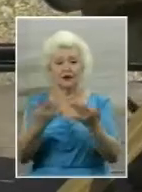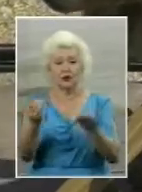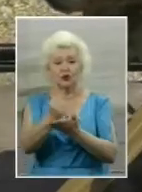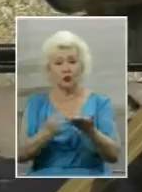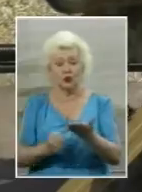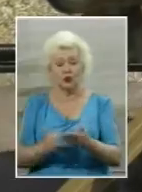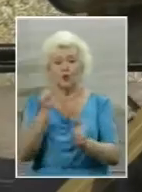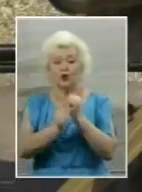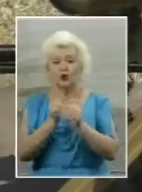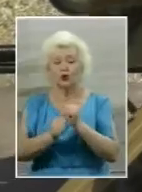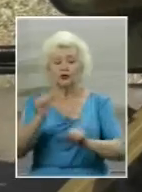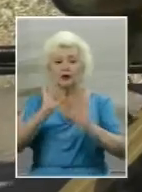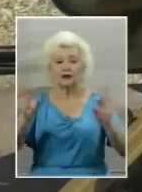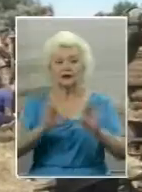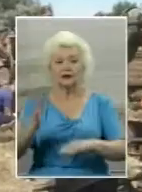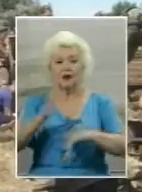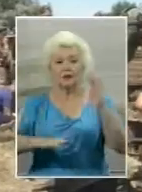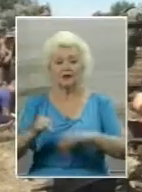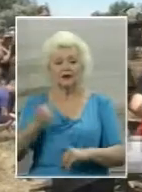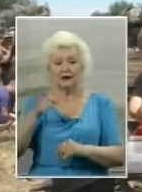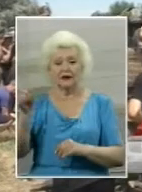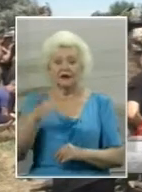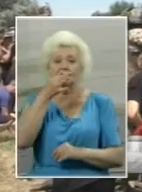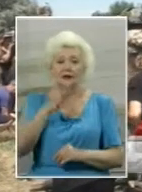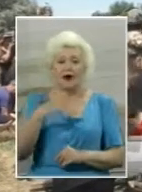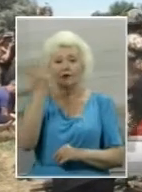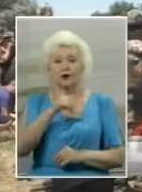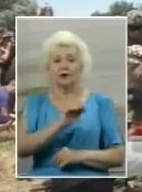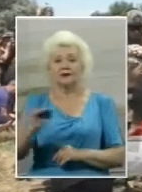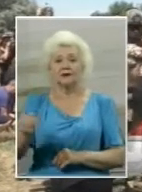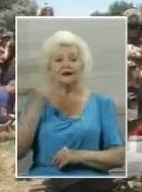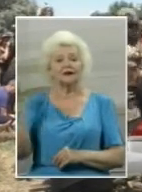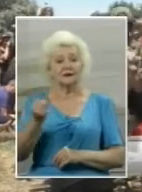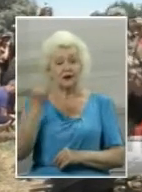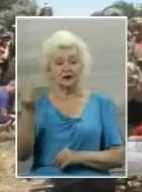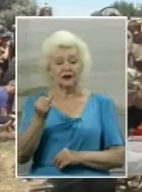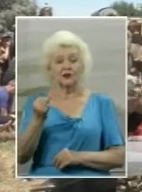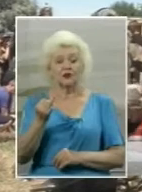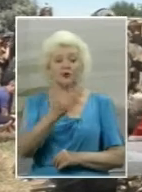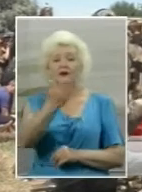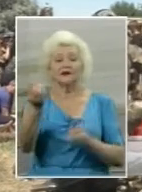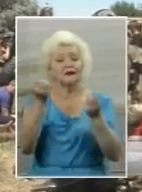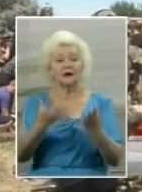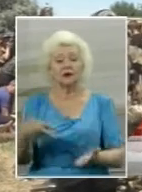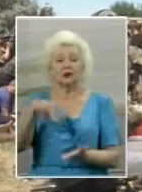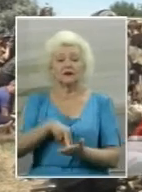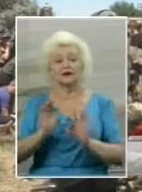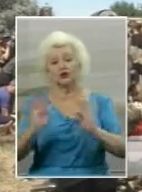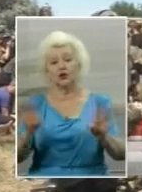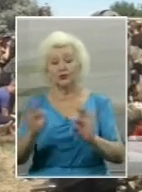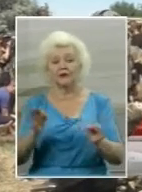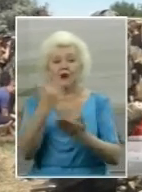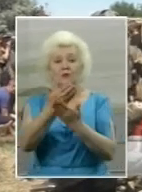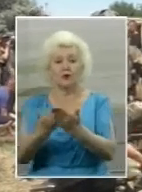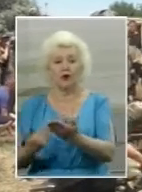кожну розповідали професійні військові. Нравится, коли діти заінтересовані. Вот, и ты не просто стоишь и объясняешь там